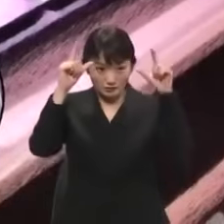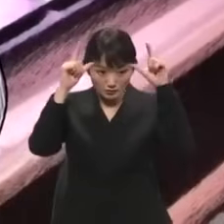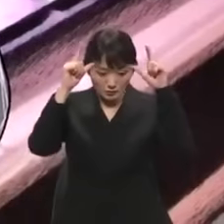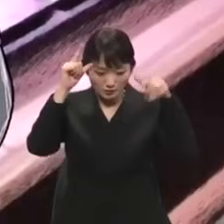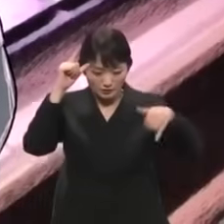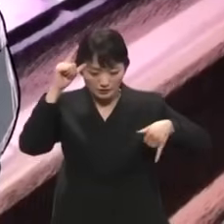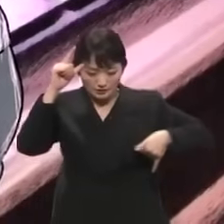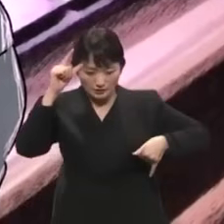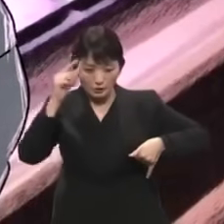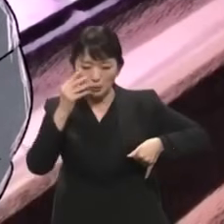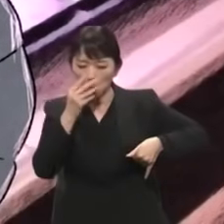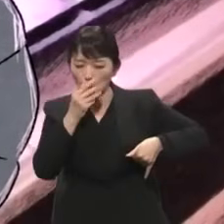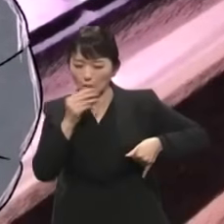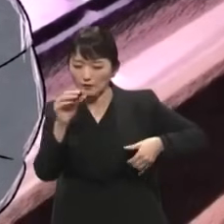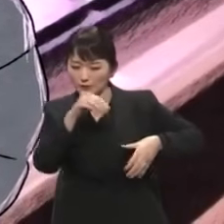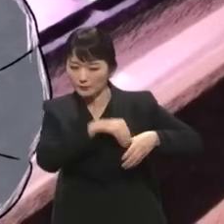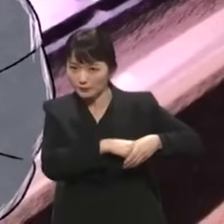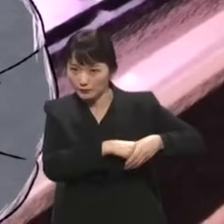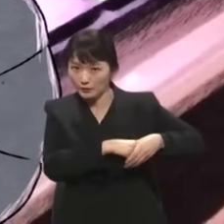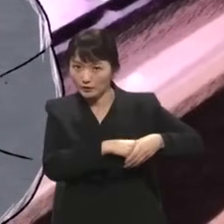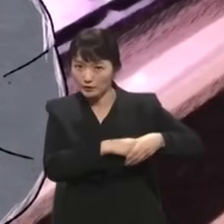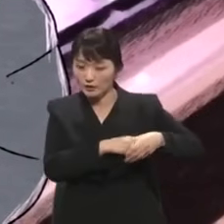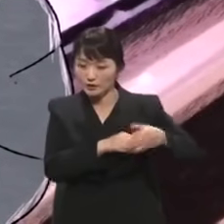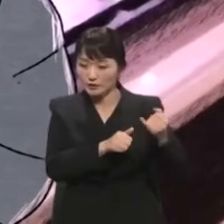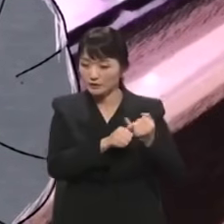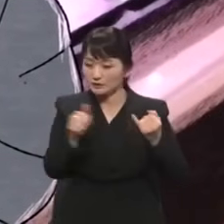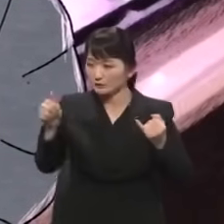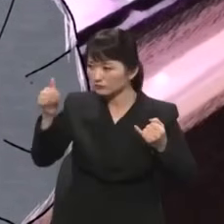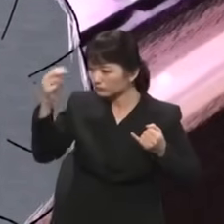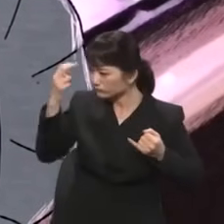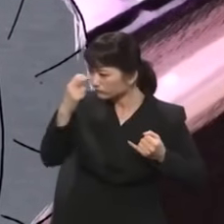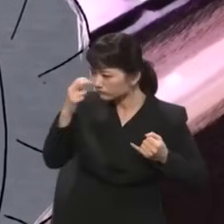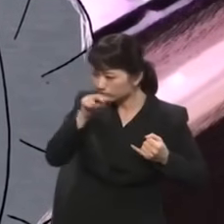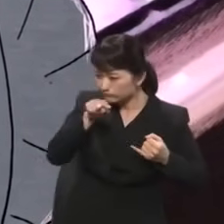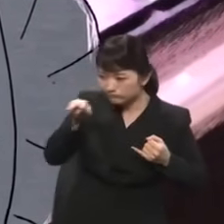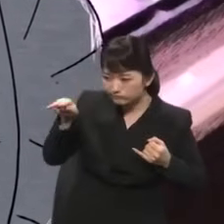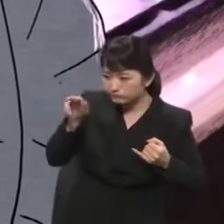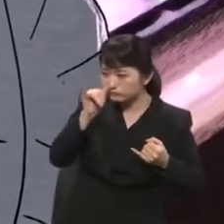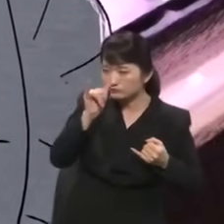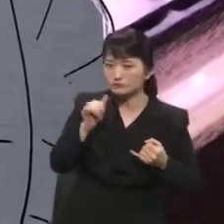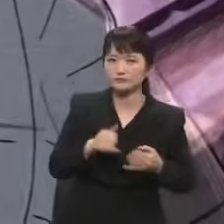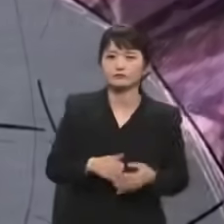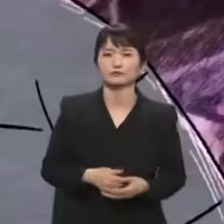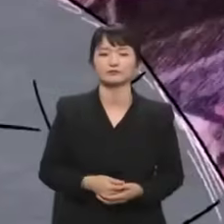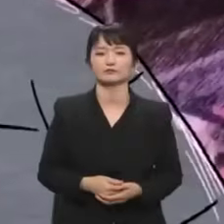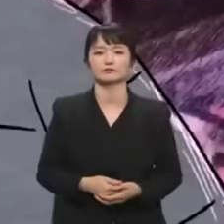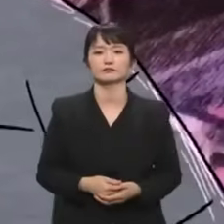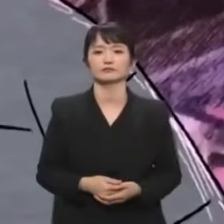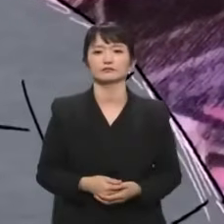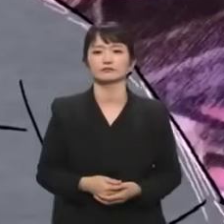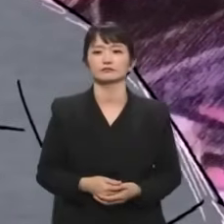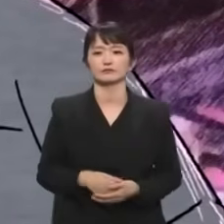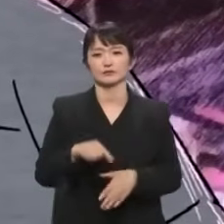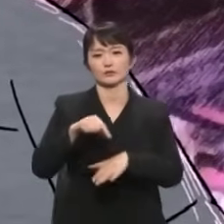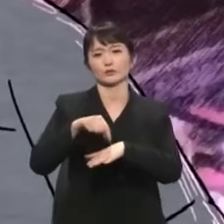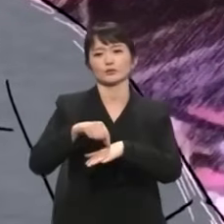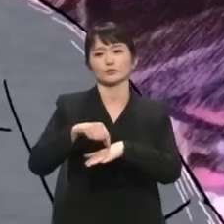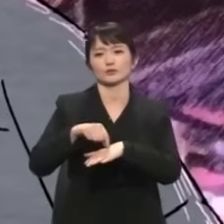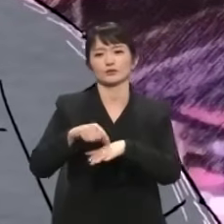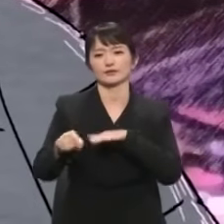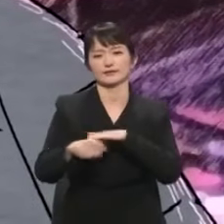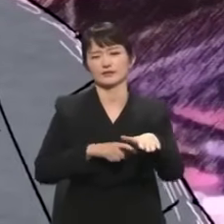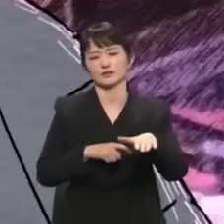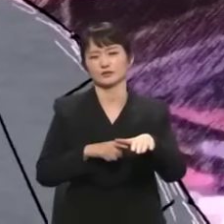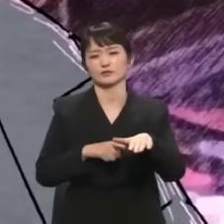몰래 넣고 남편이 망을 보고 있었던 사건입니다 이제 고기를 이제